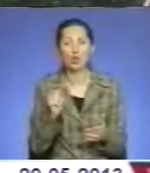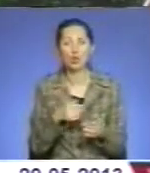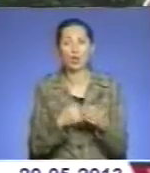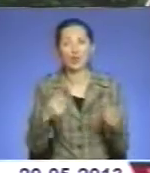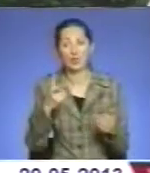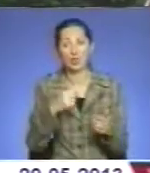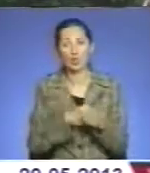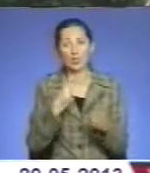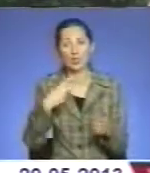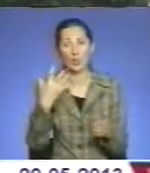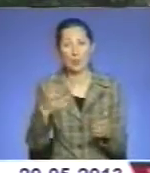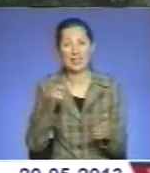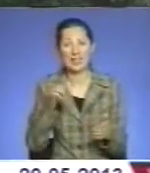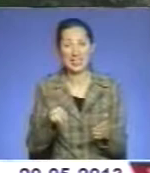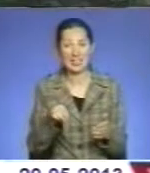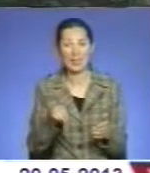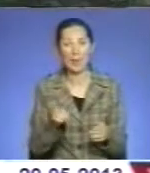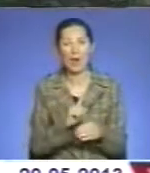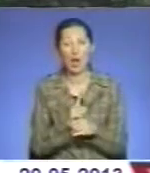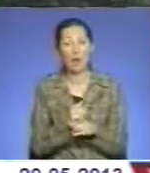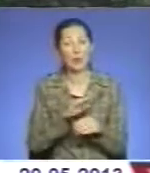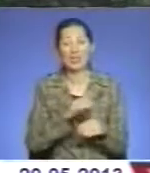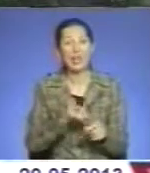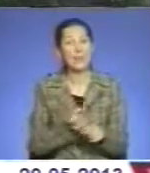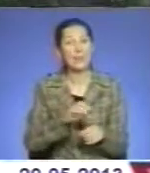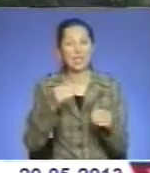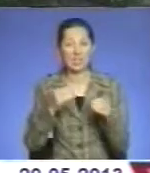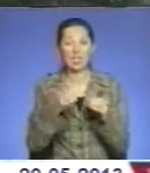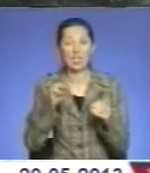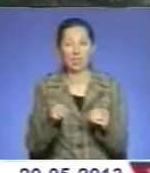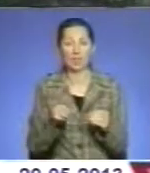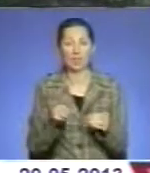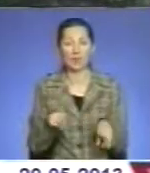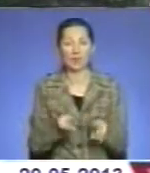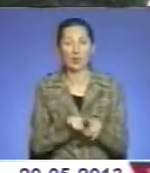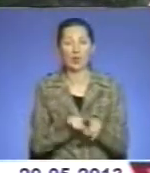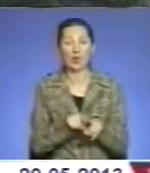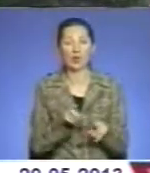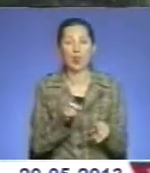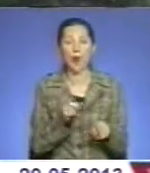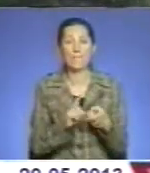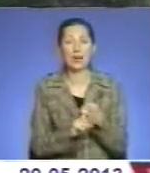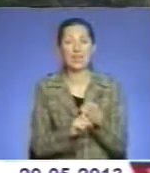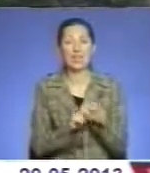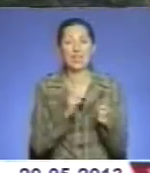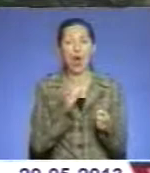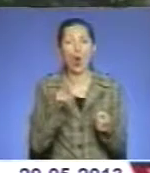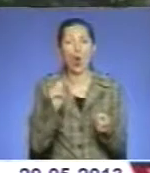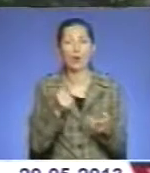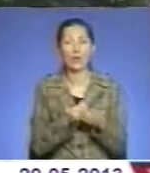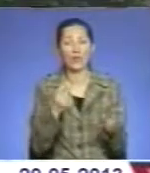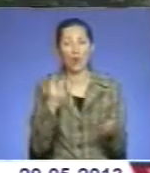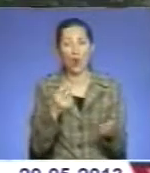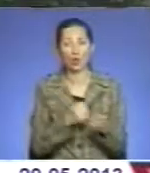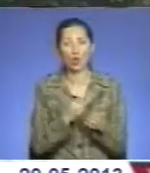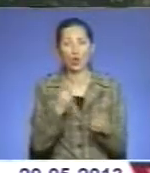25 тисяч, при нормативному значенні не більше 10 тисяч, і за індексом Escherichia coli, який становить від 2 до